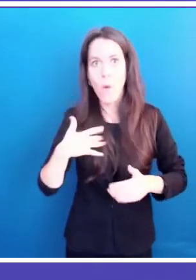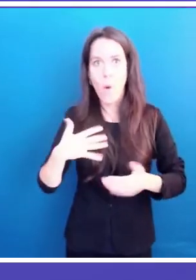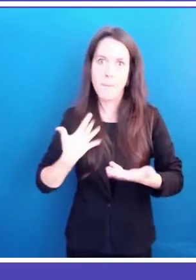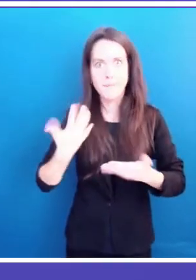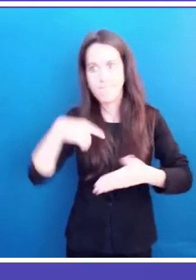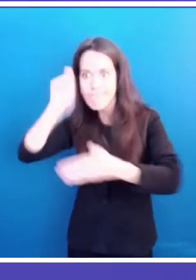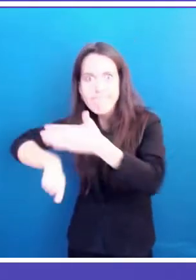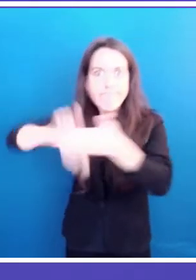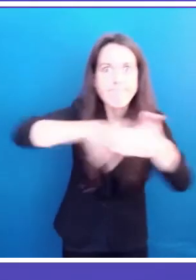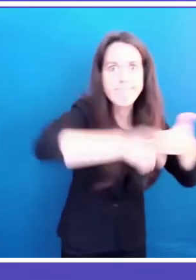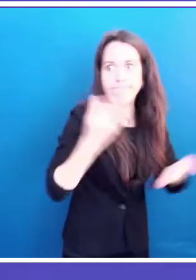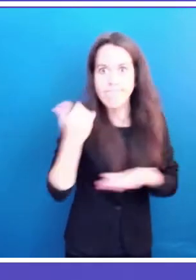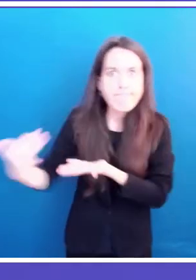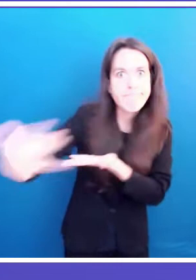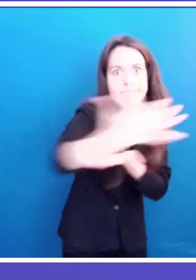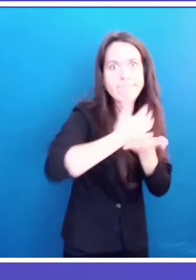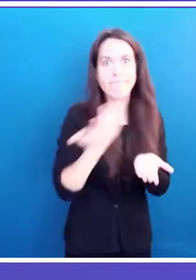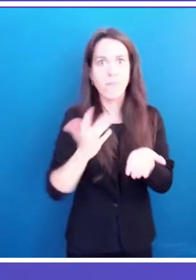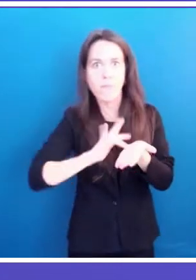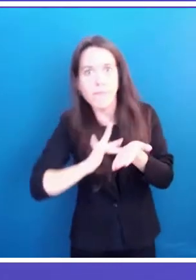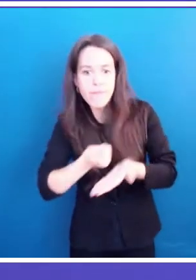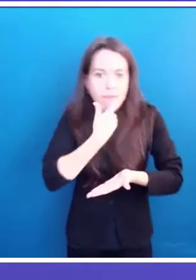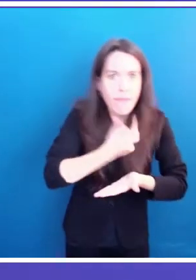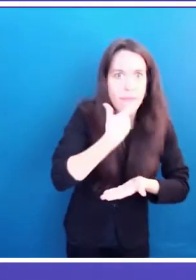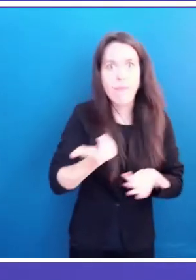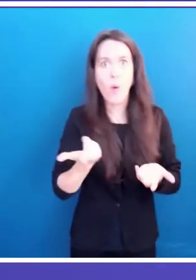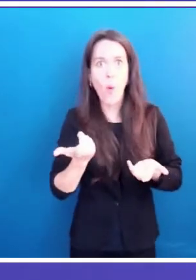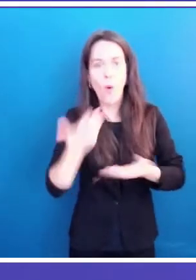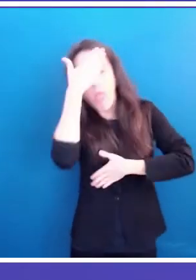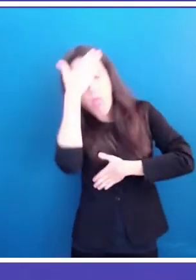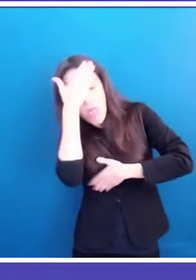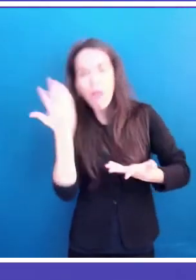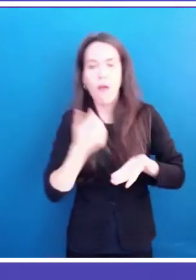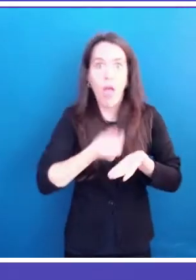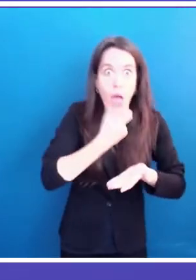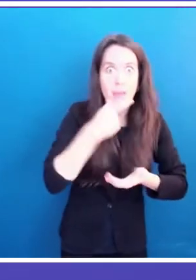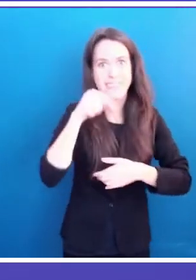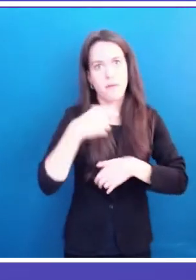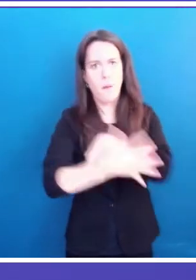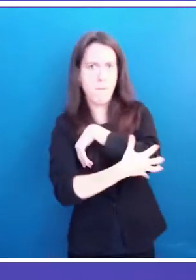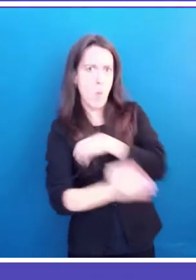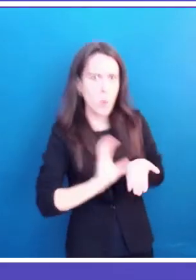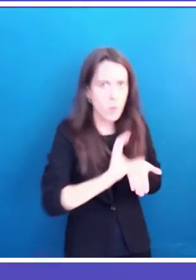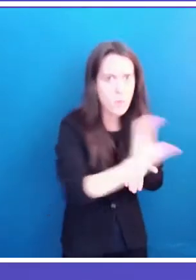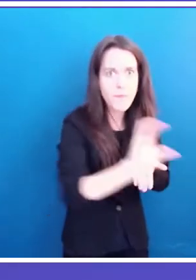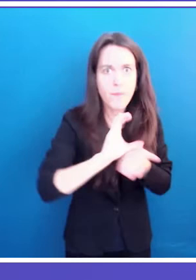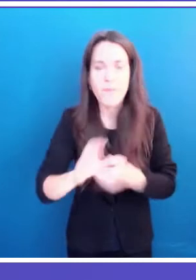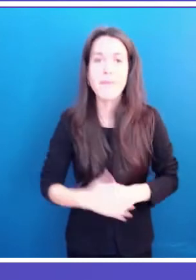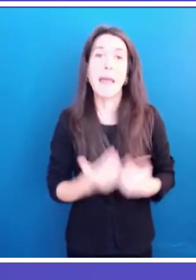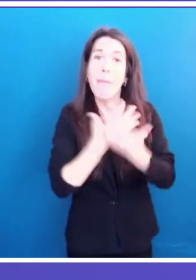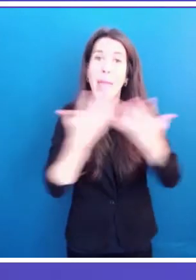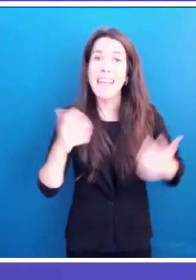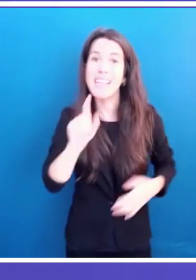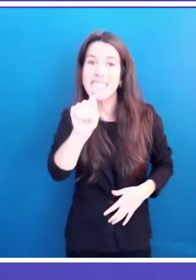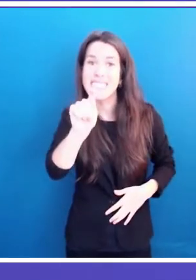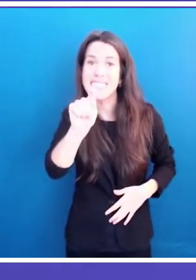مليون لشراء القصائم للأدوية وللمواد الغذائية الأساسية لا سيما